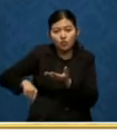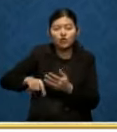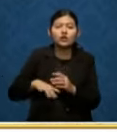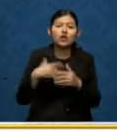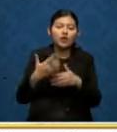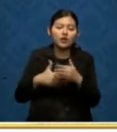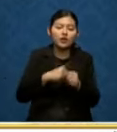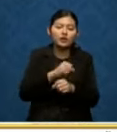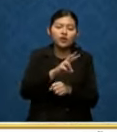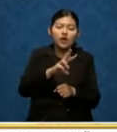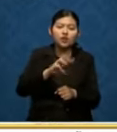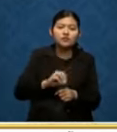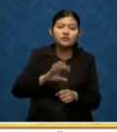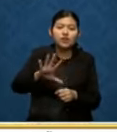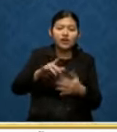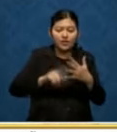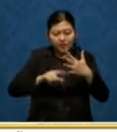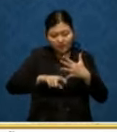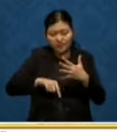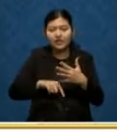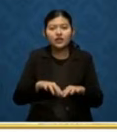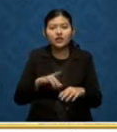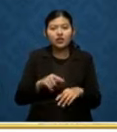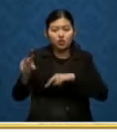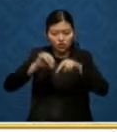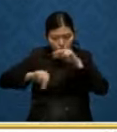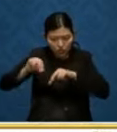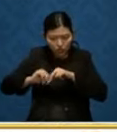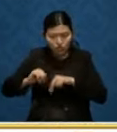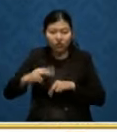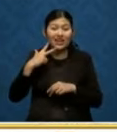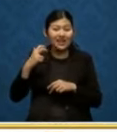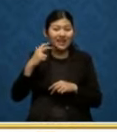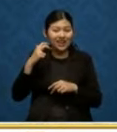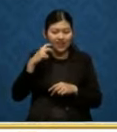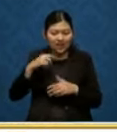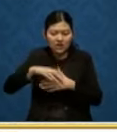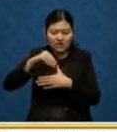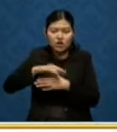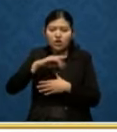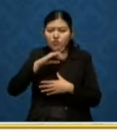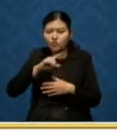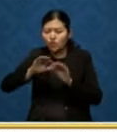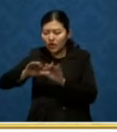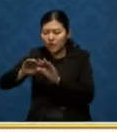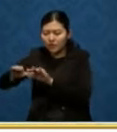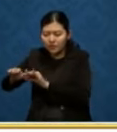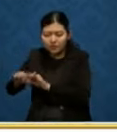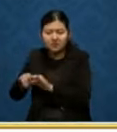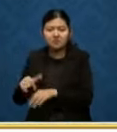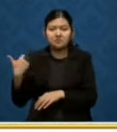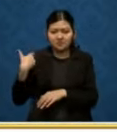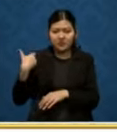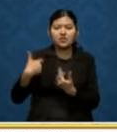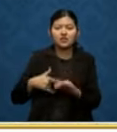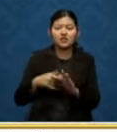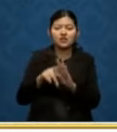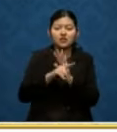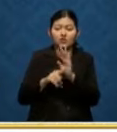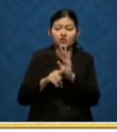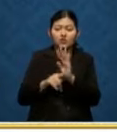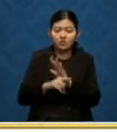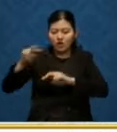การตรวจพบว่ามีการลักลอบนำเข้าเนื้อหมูเข้าห้องเย็นอย่างหลายแห่งนะครับแล้วก็มีการดำเนินคดีอยู่ในปัจจุบันนะครับ